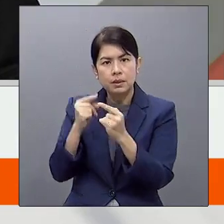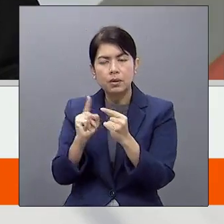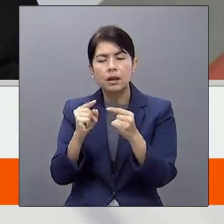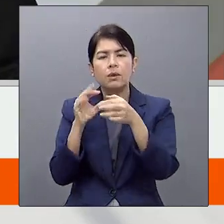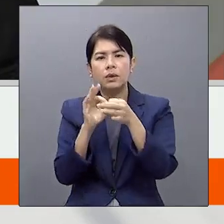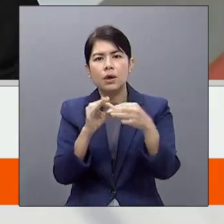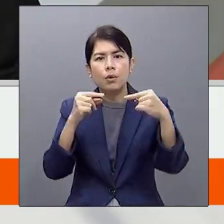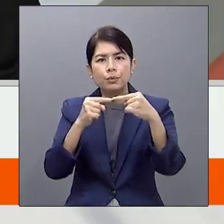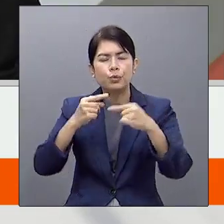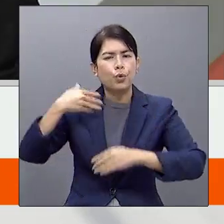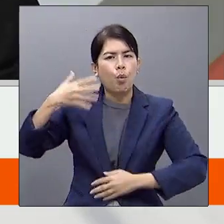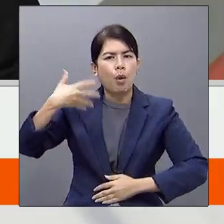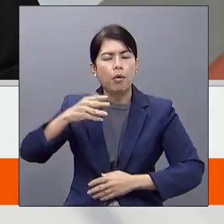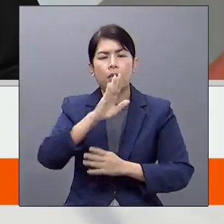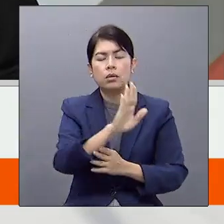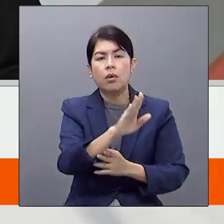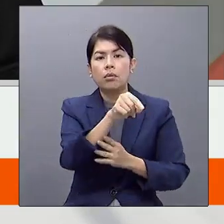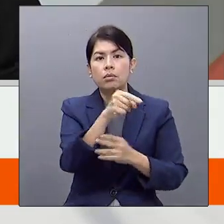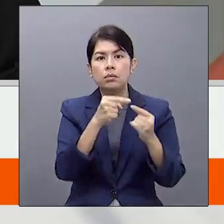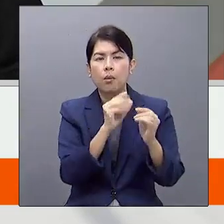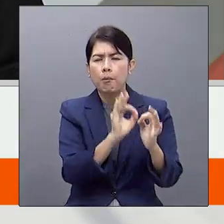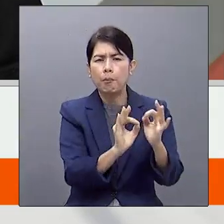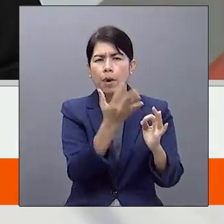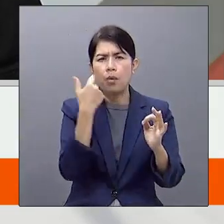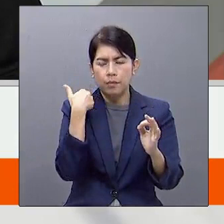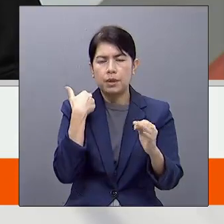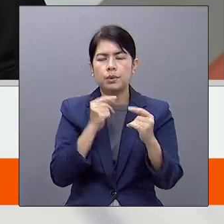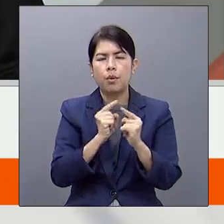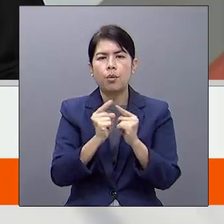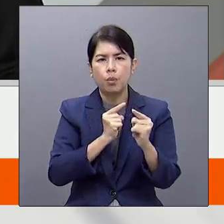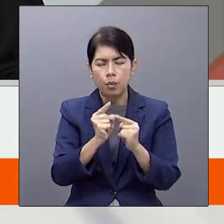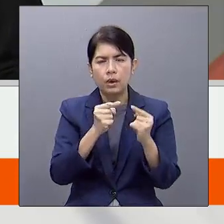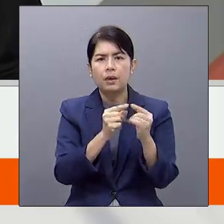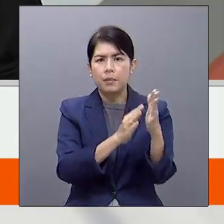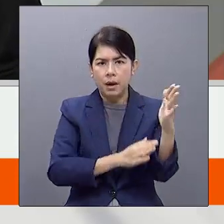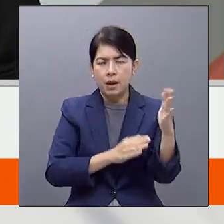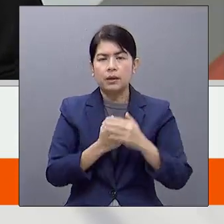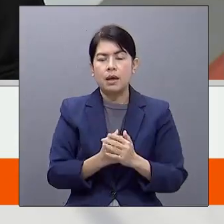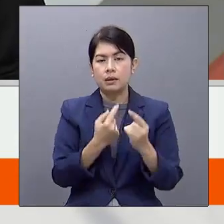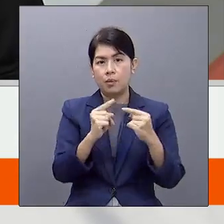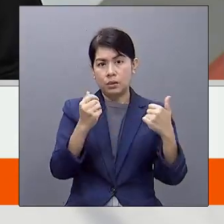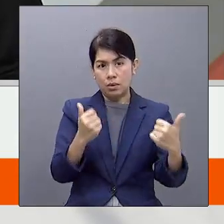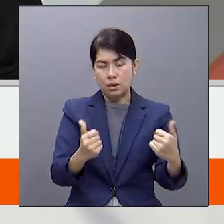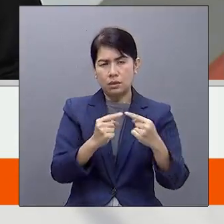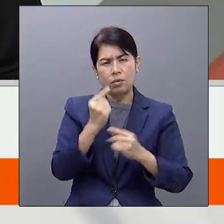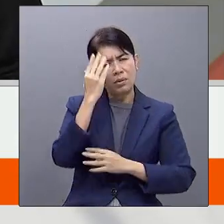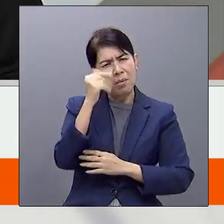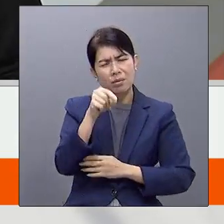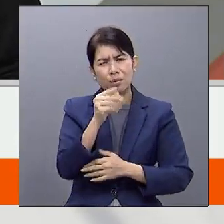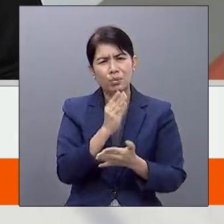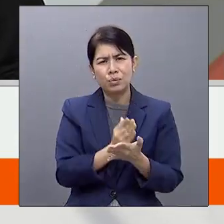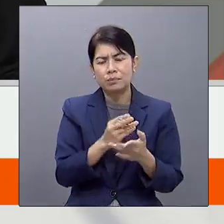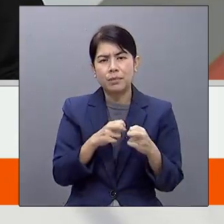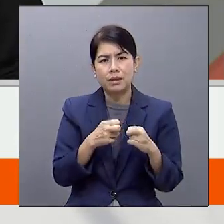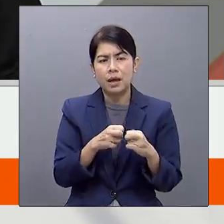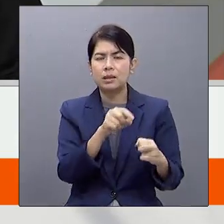ความร้อนจากการเผาเนี่ยก็เชื่อว่าเป็นประเด็นหนึ่งที่พูดกันมาอย่างยาวนานตอนนี้เนี่ยทำไมถึงยังไม่สามารถที่จะหยุดการเผา